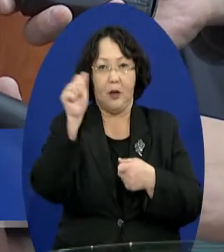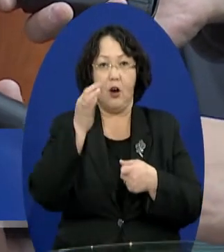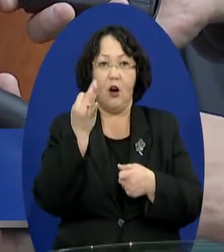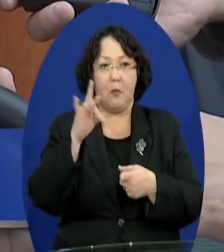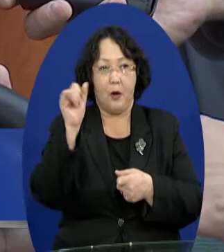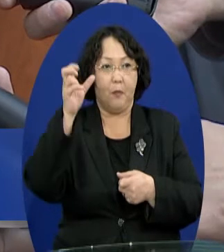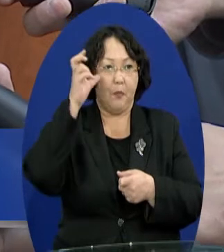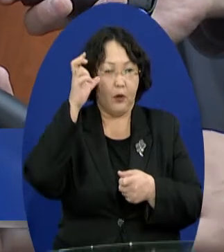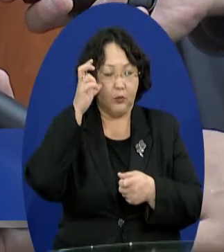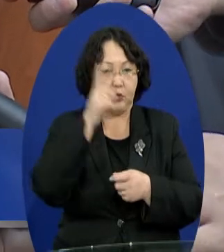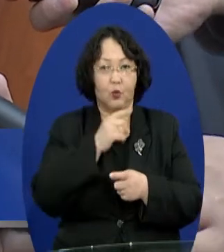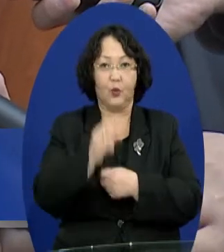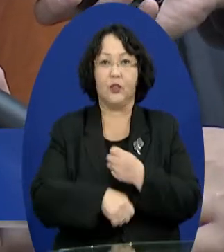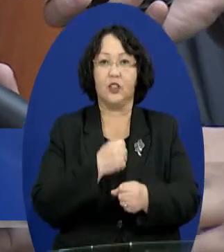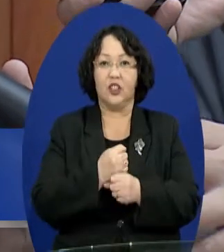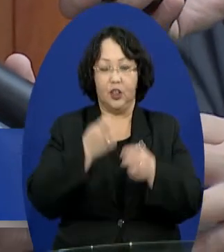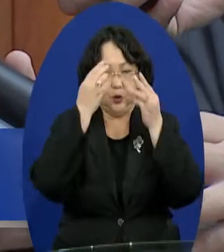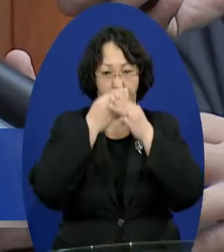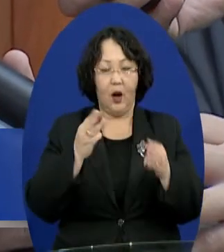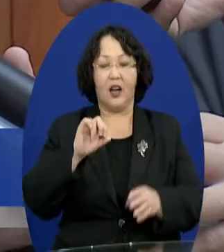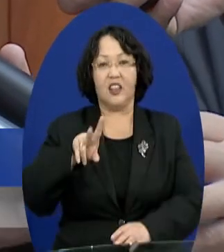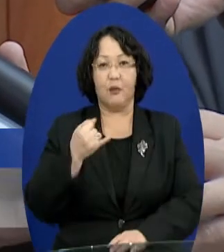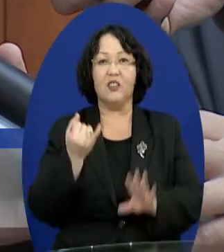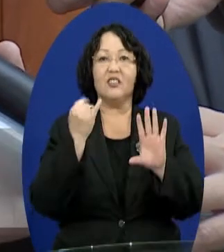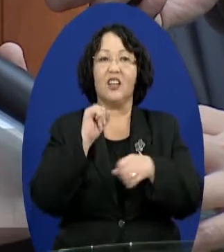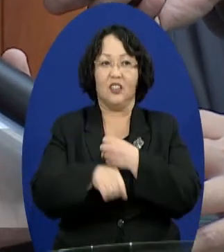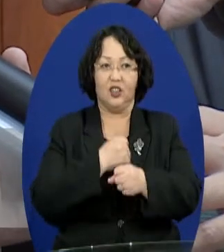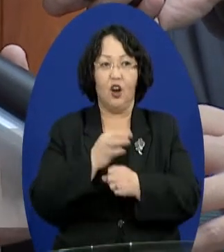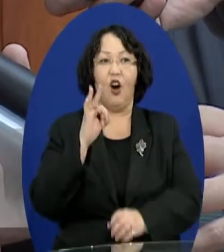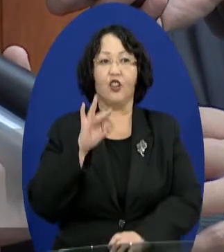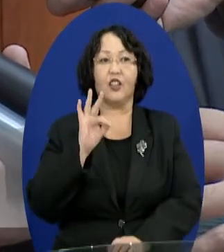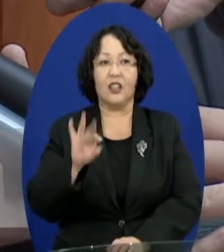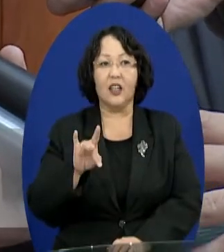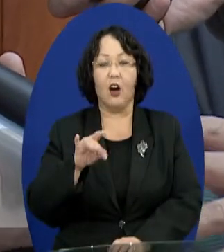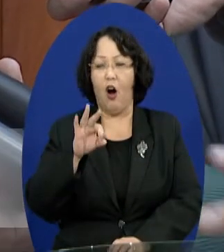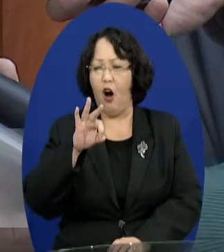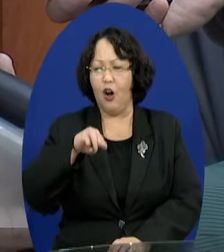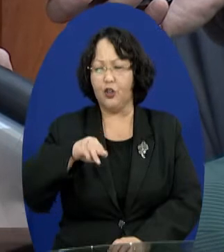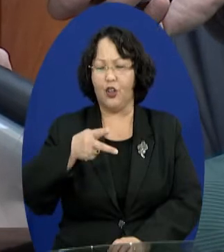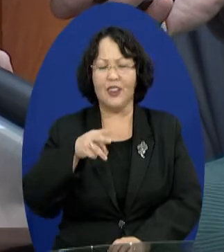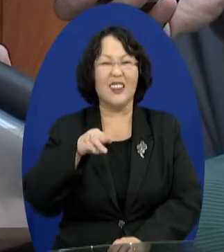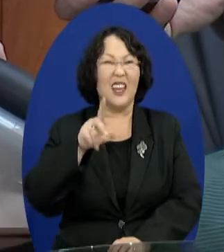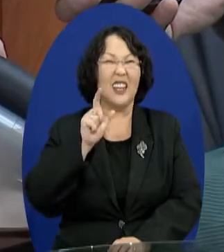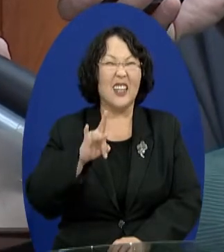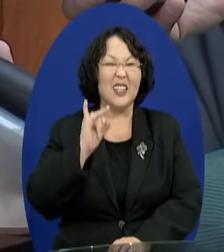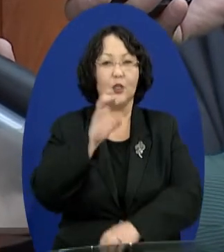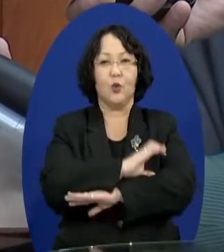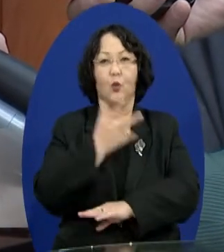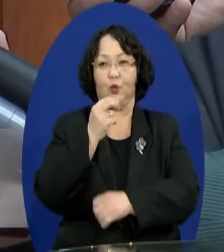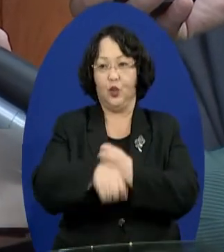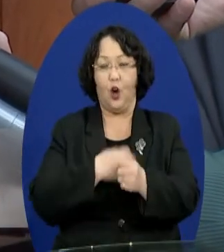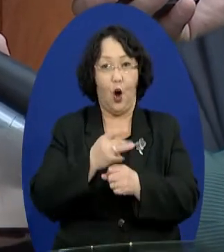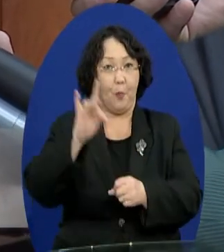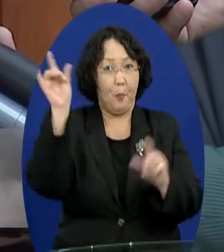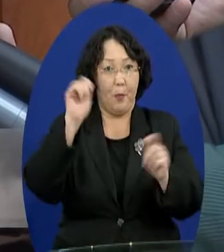100 жил, өнөөдөр шинжлэх ухааны академийн 60 жил. За тэгээ манай Отгон Тэнгэр сургуулийн түүх 30 жилийн ойн өнөөдөр Төрийн дээд шагнал Монгол